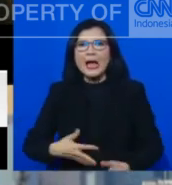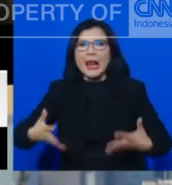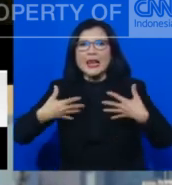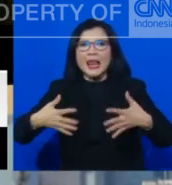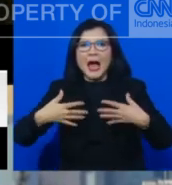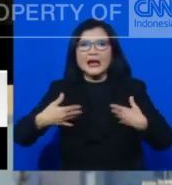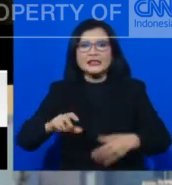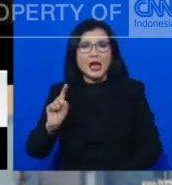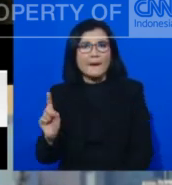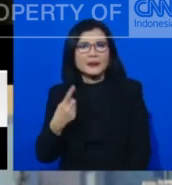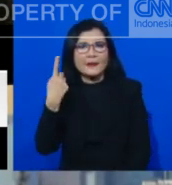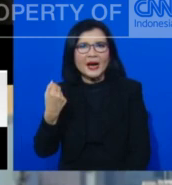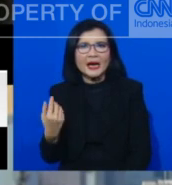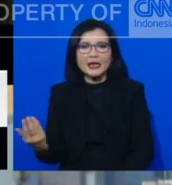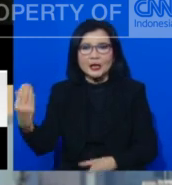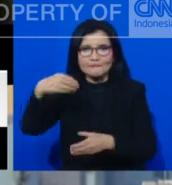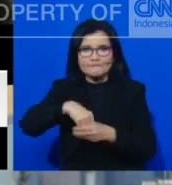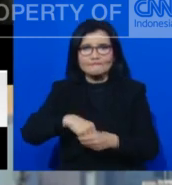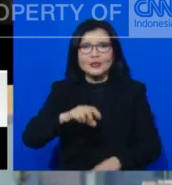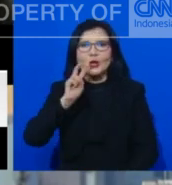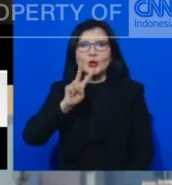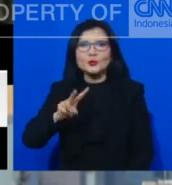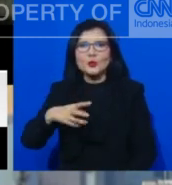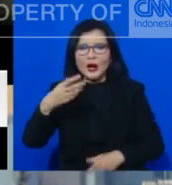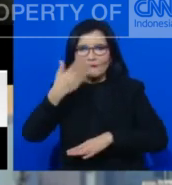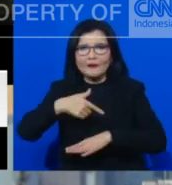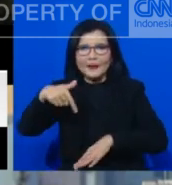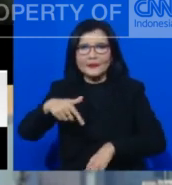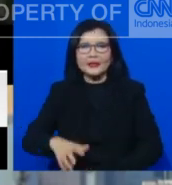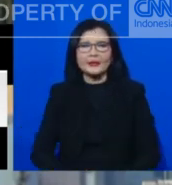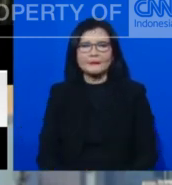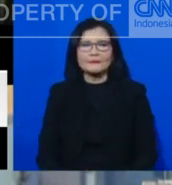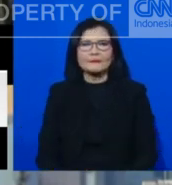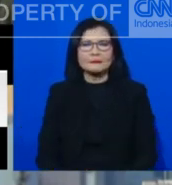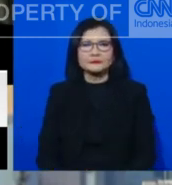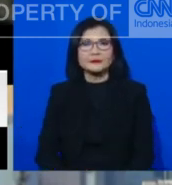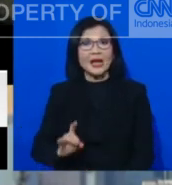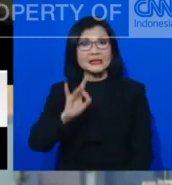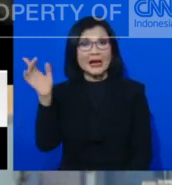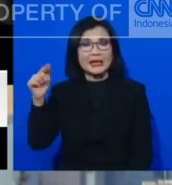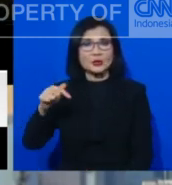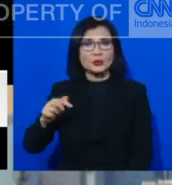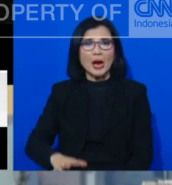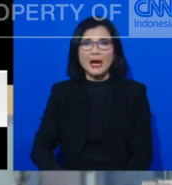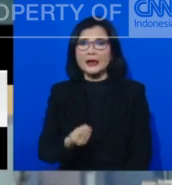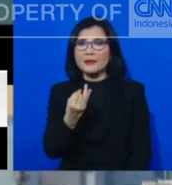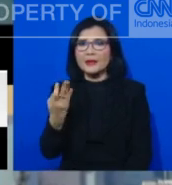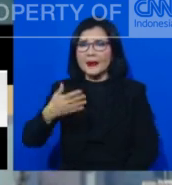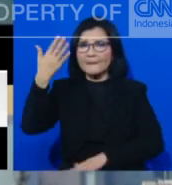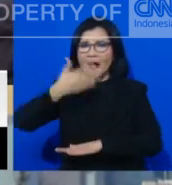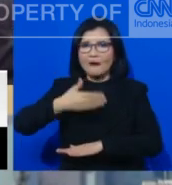dekademi wash mengikutsertakan dua Siko di kategori best picture selain itu juga ada beberapa film yang